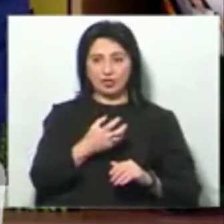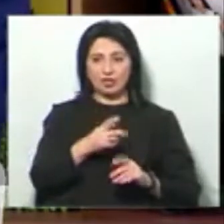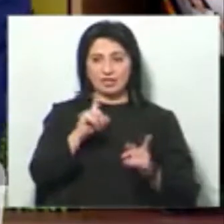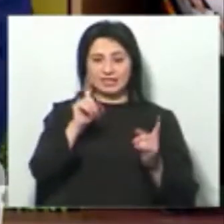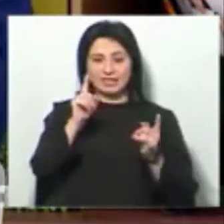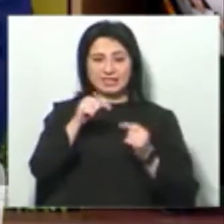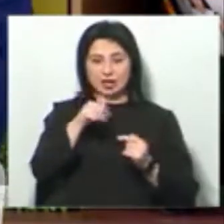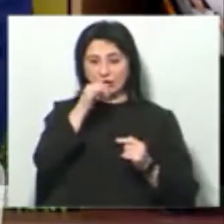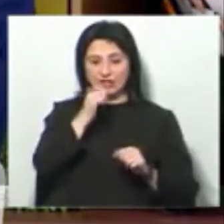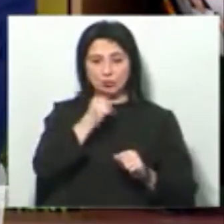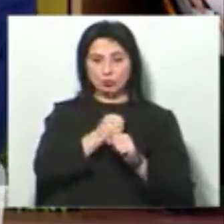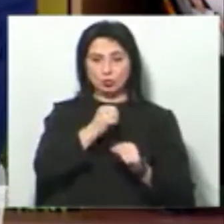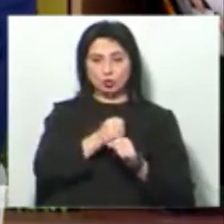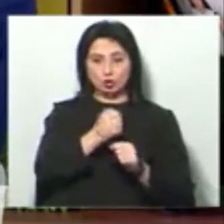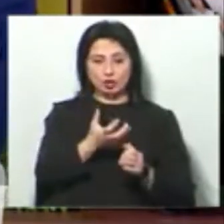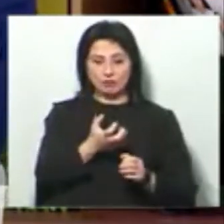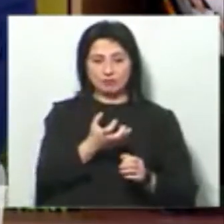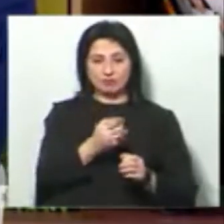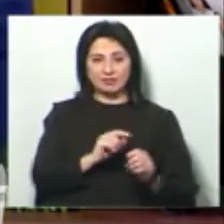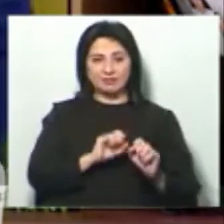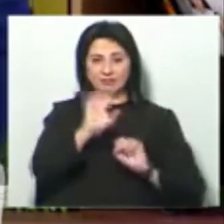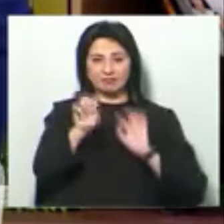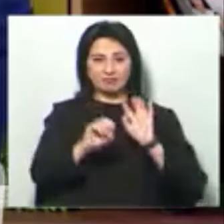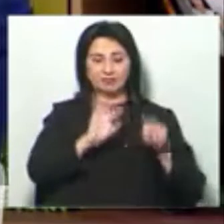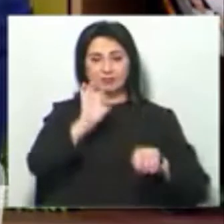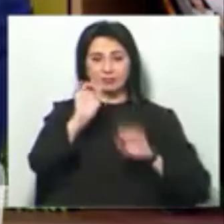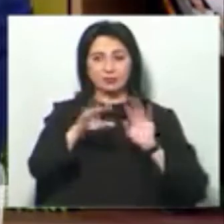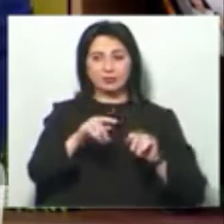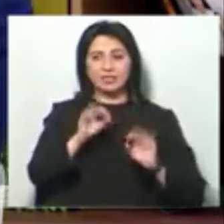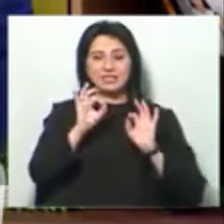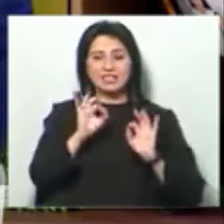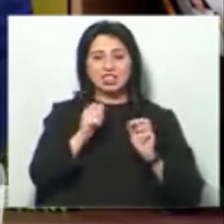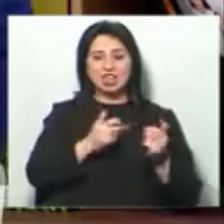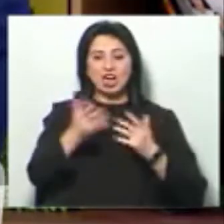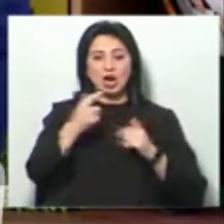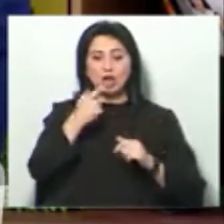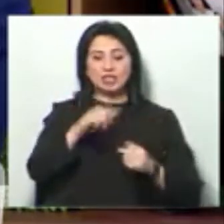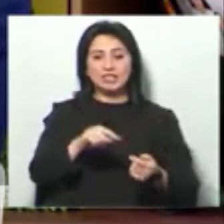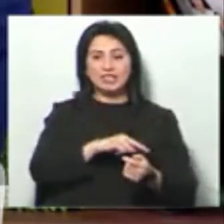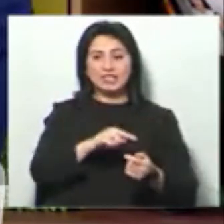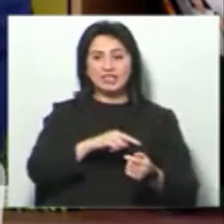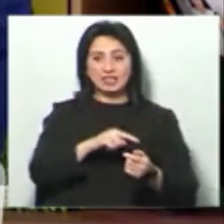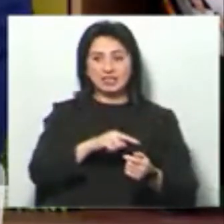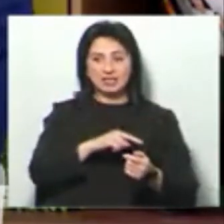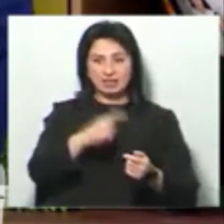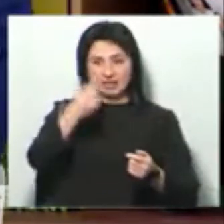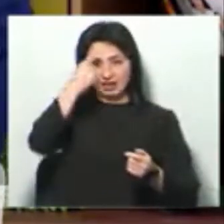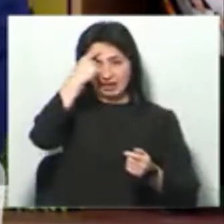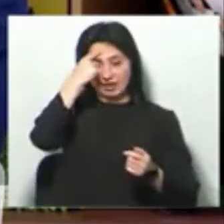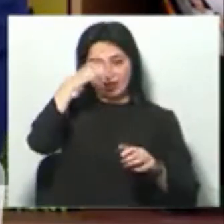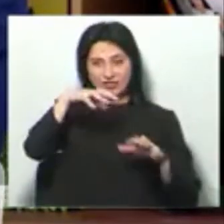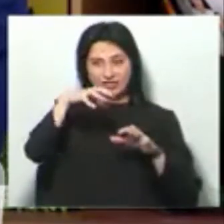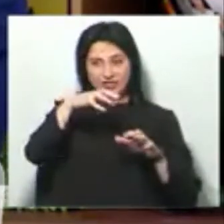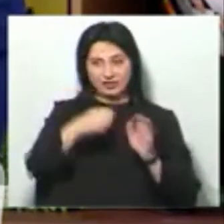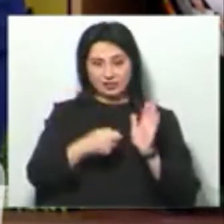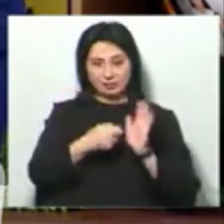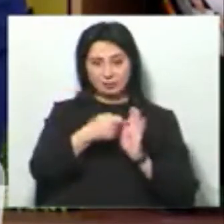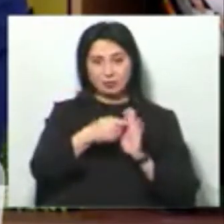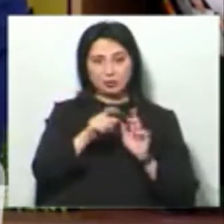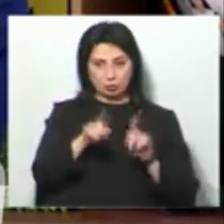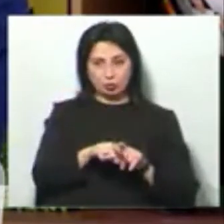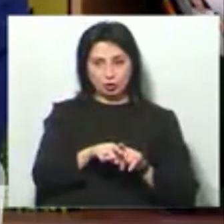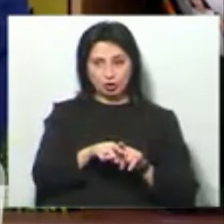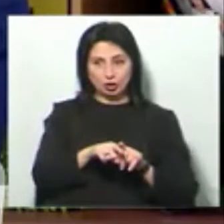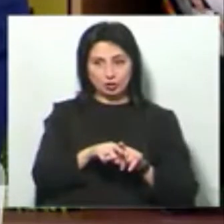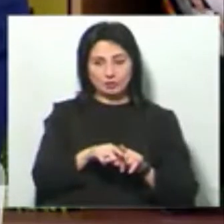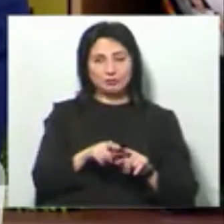სათანადოდ ვერ ხდება მიწოდება თვითონ საჭირო რაოდენობის სისხლის თავის თან რისკ ფაქტორი არის შემეური